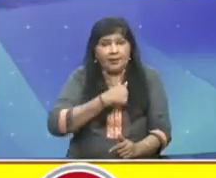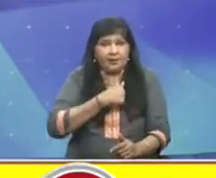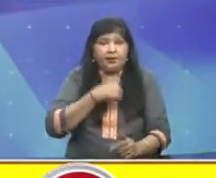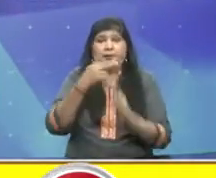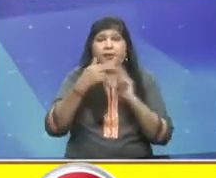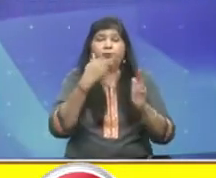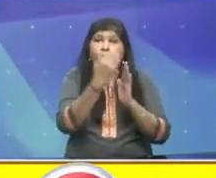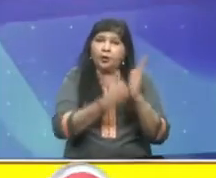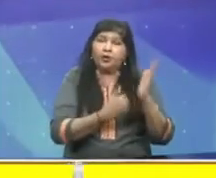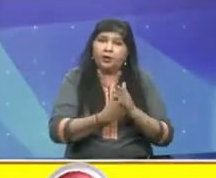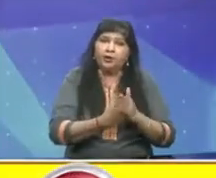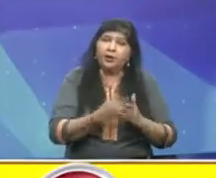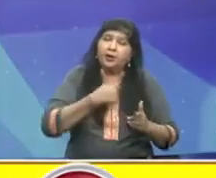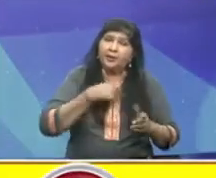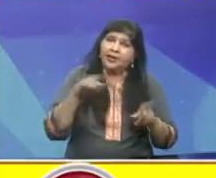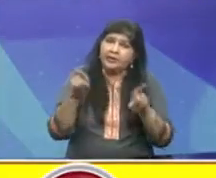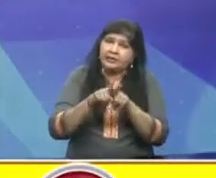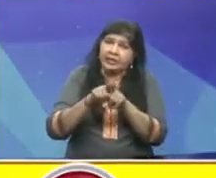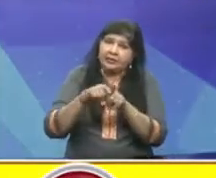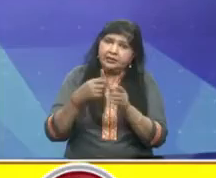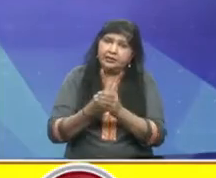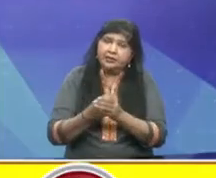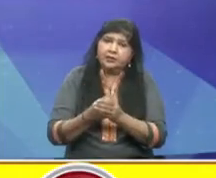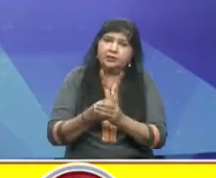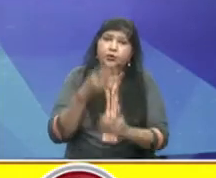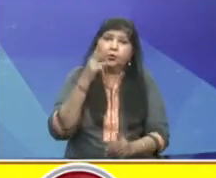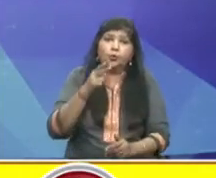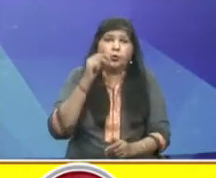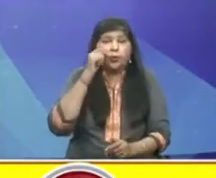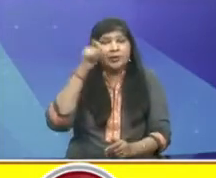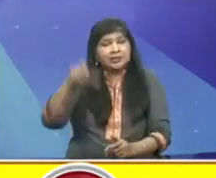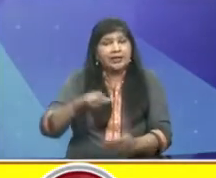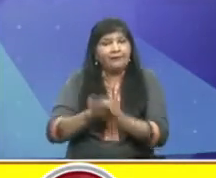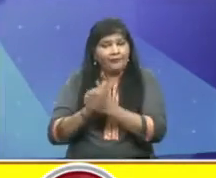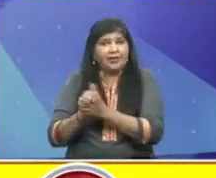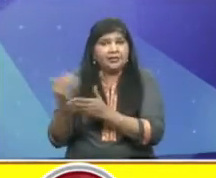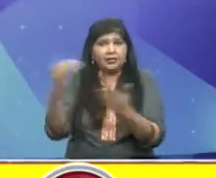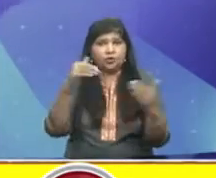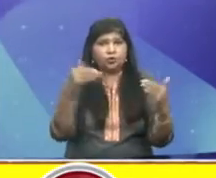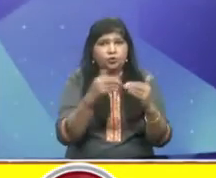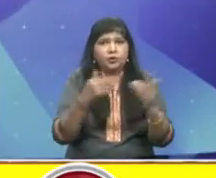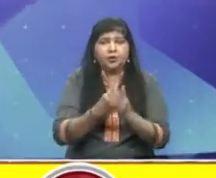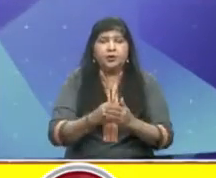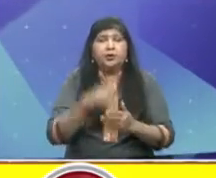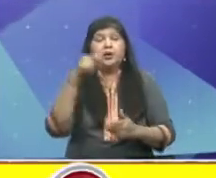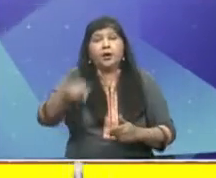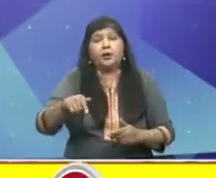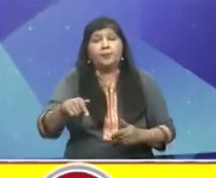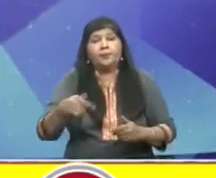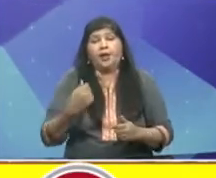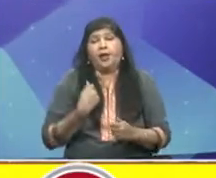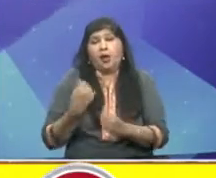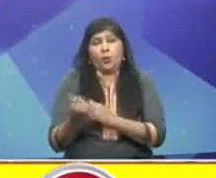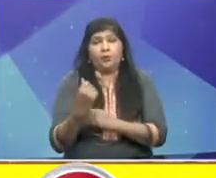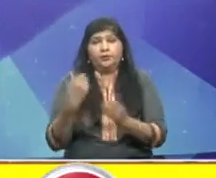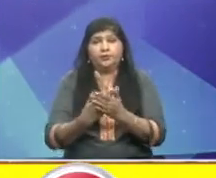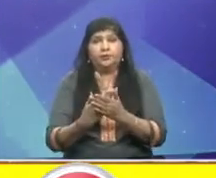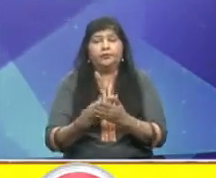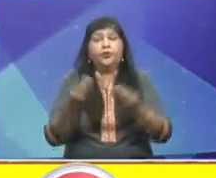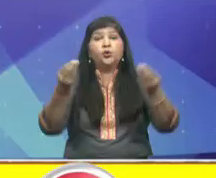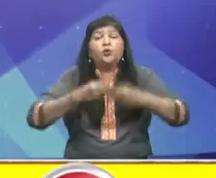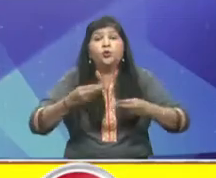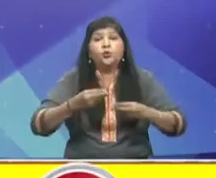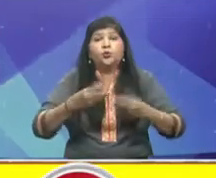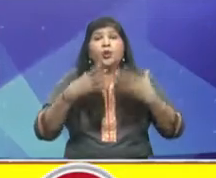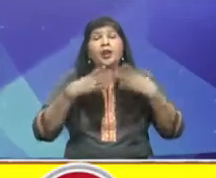बात में हमारे साथ तो ऐसे साथी भी जुड़ रहे हैं जो अपने हौसलों से एक